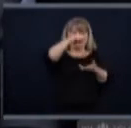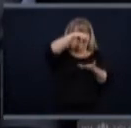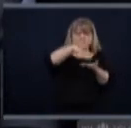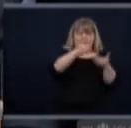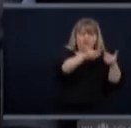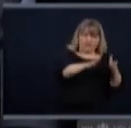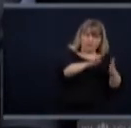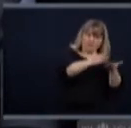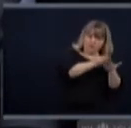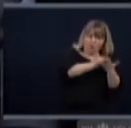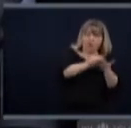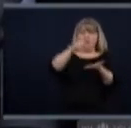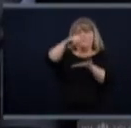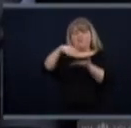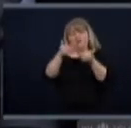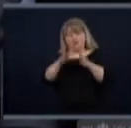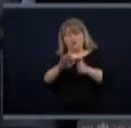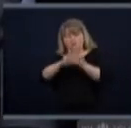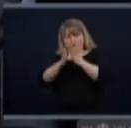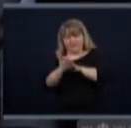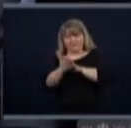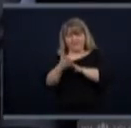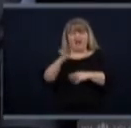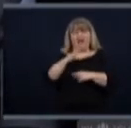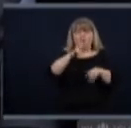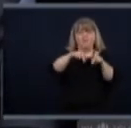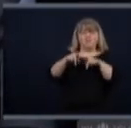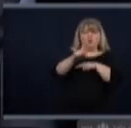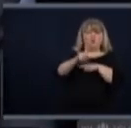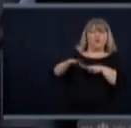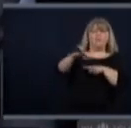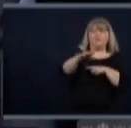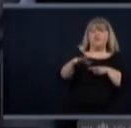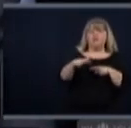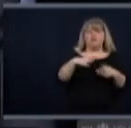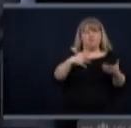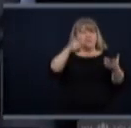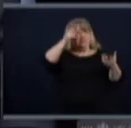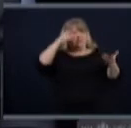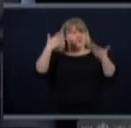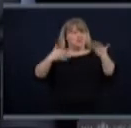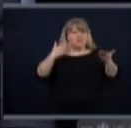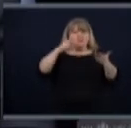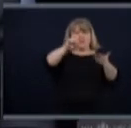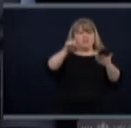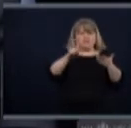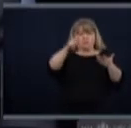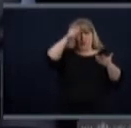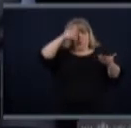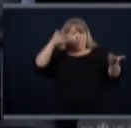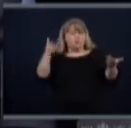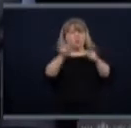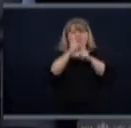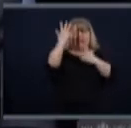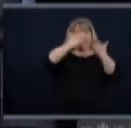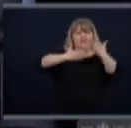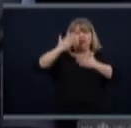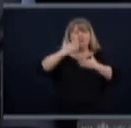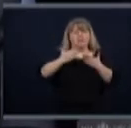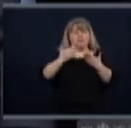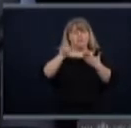il y a certains Québécois, certaines Québécoises qui vont avoir des questions, qui vont avoir des inquiétudes. C'est important, là, il n'y a